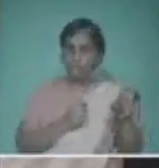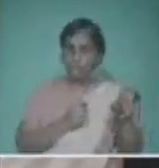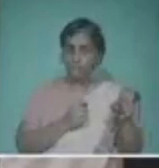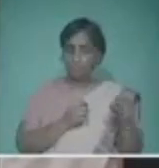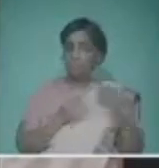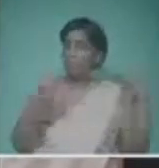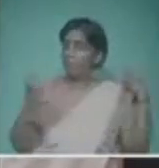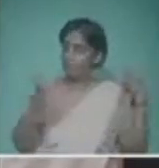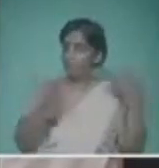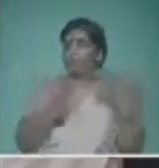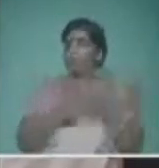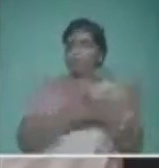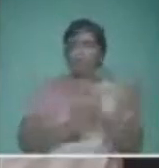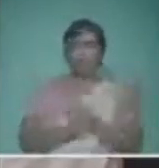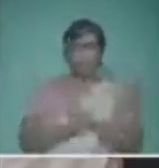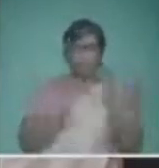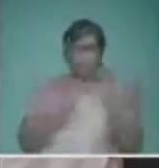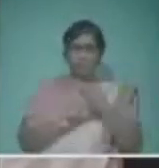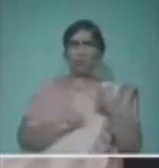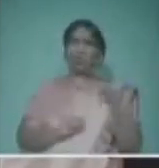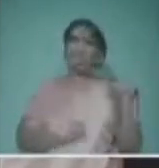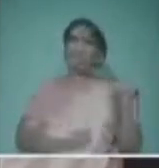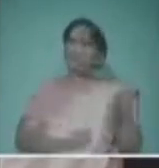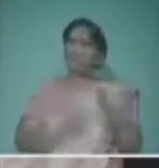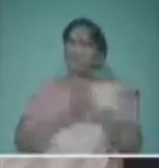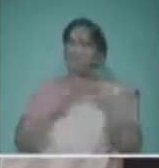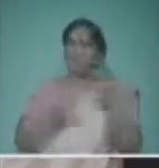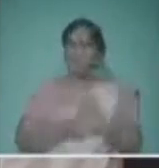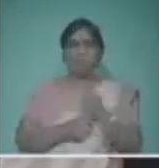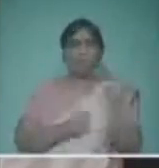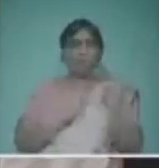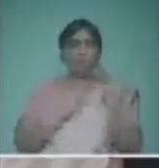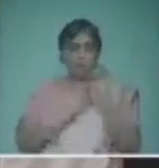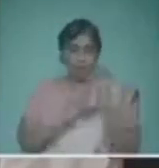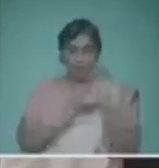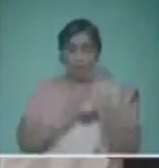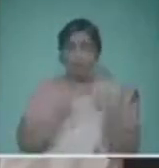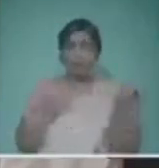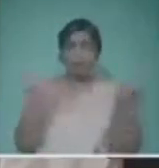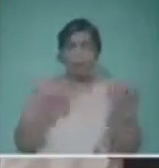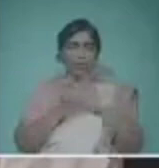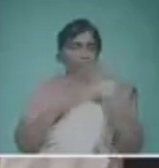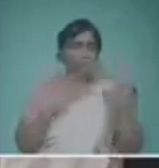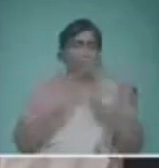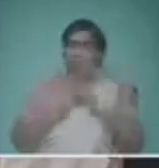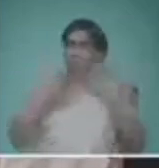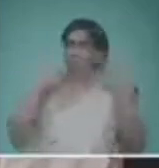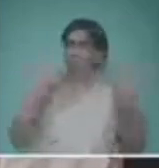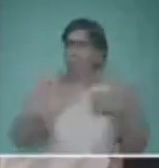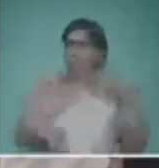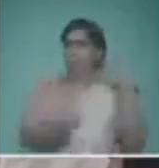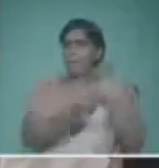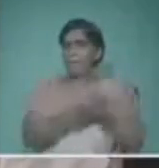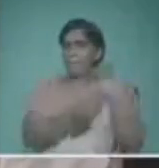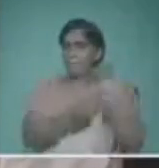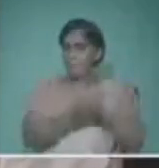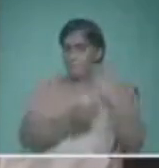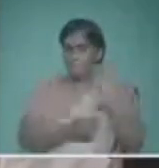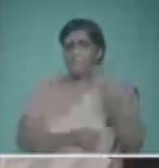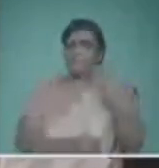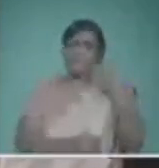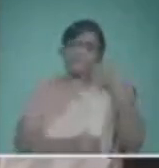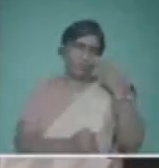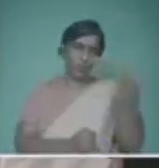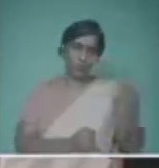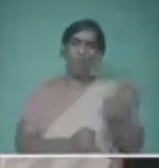දීර්ඝ කාලයකින් සිදු නොකිරීම නිසා බොහෝ රාජ්‍ය ආයතනවල අබලි ද්‍රව්‍ය විශාල ප්‍රමාණයක් ගොඩ ගැසී තිබෙන බව පෙනී